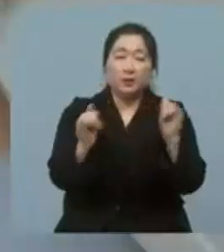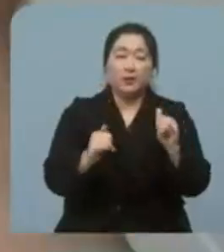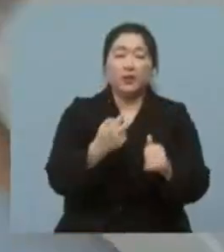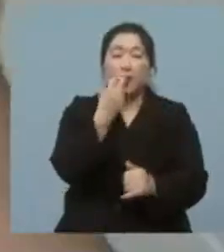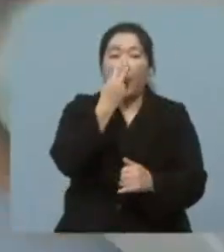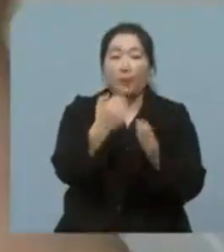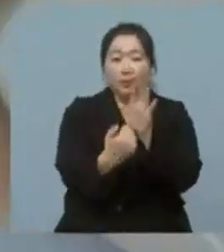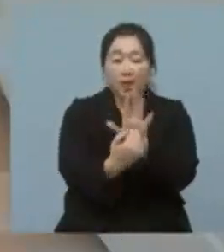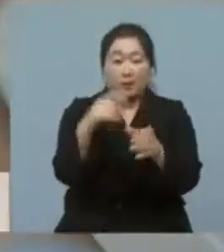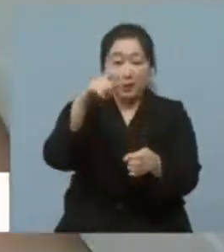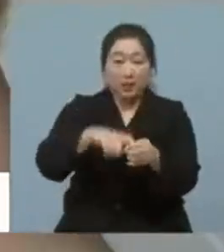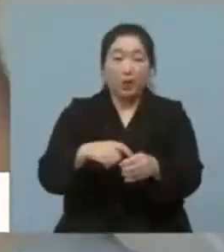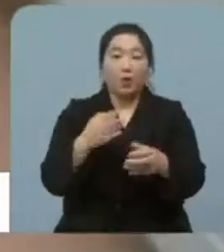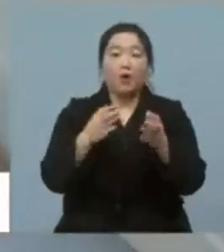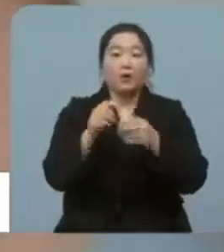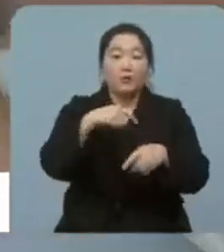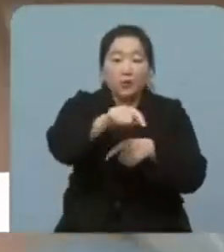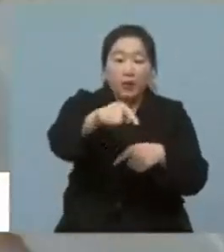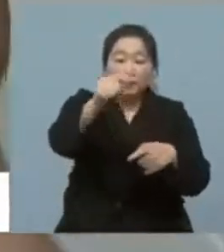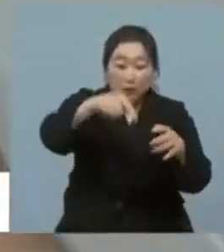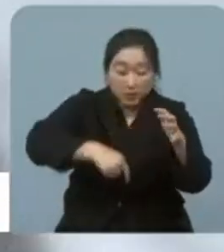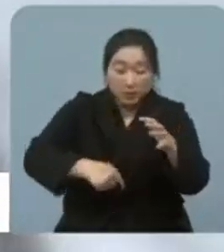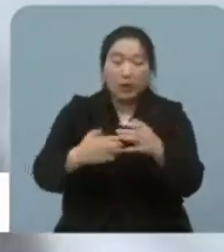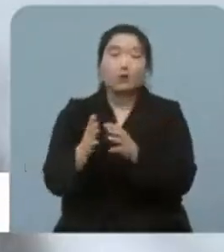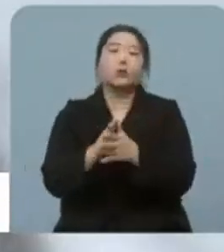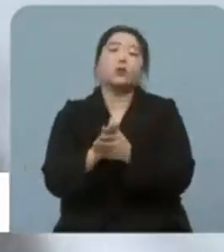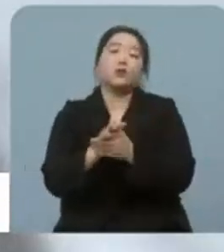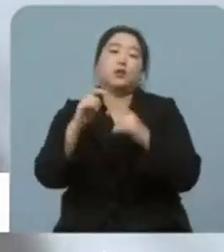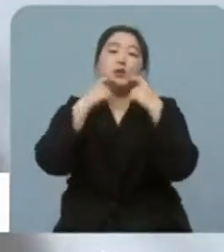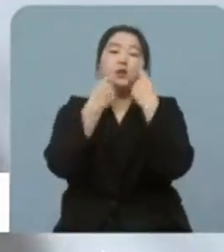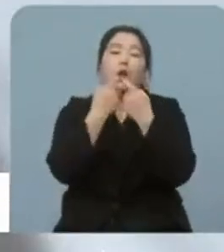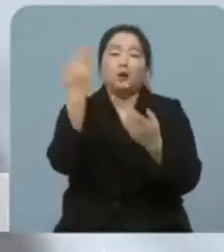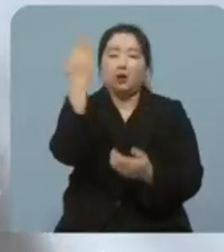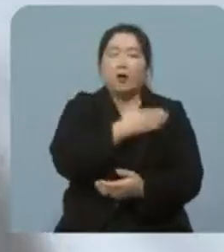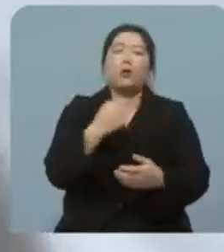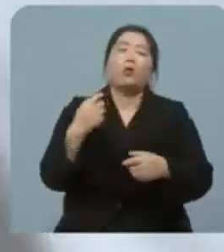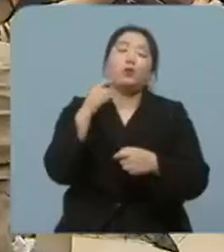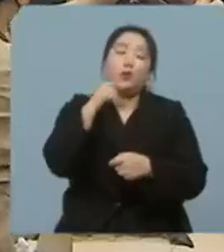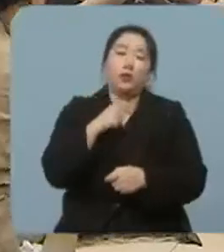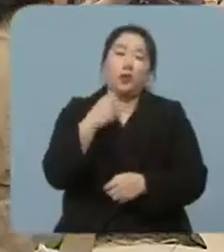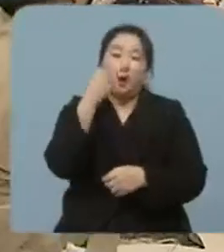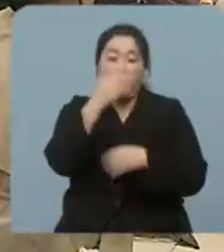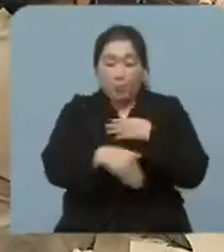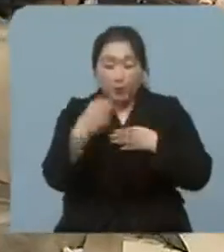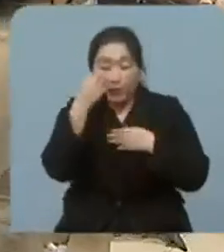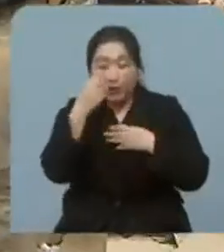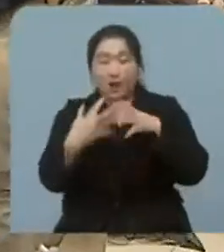질환 예방을 위해 외출 뒤 손 씻기 등 개인 위생 관리를 철저히 하고 이상 증세가 있을